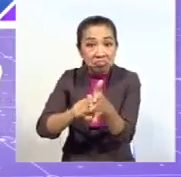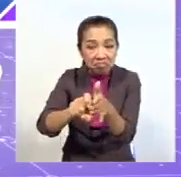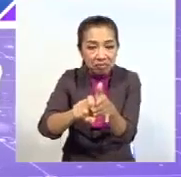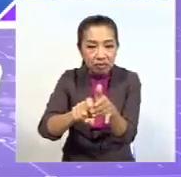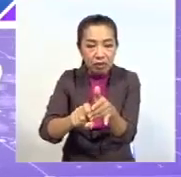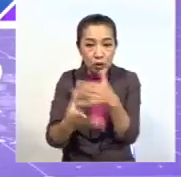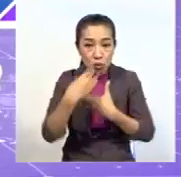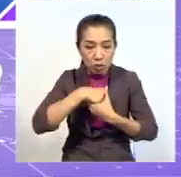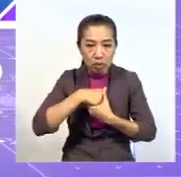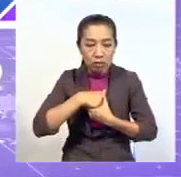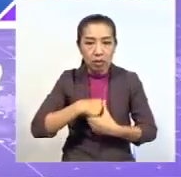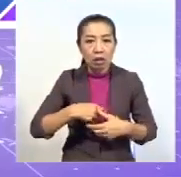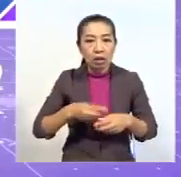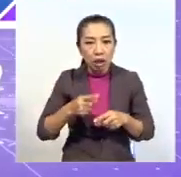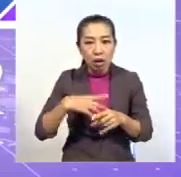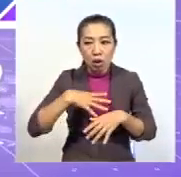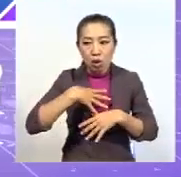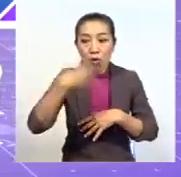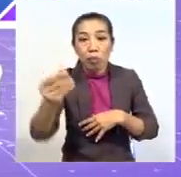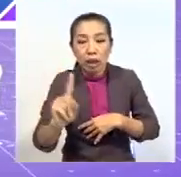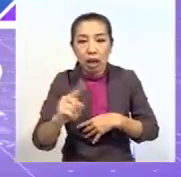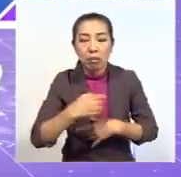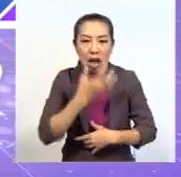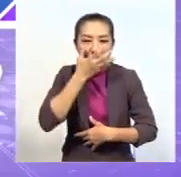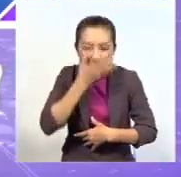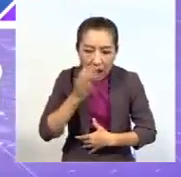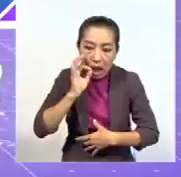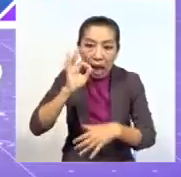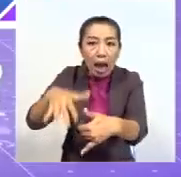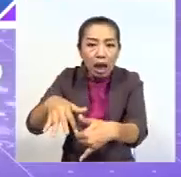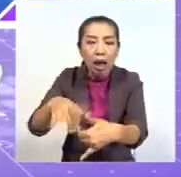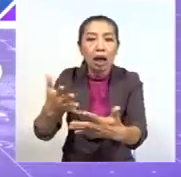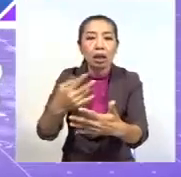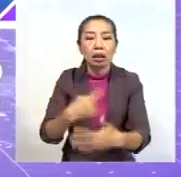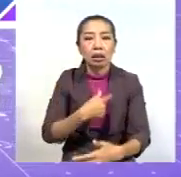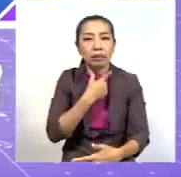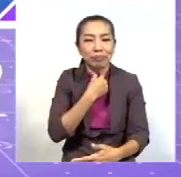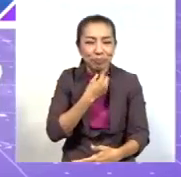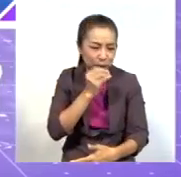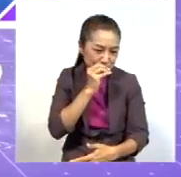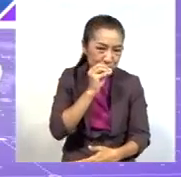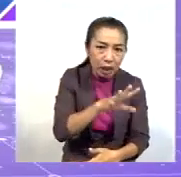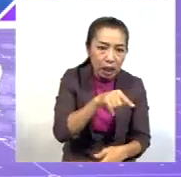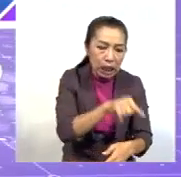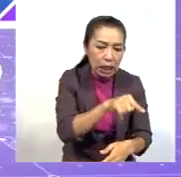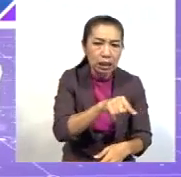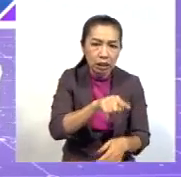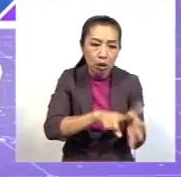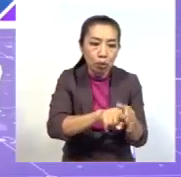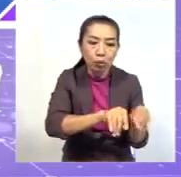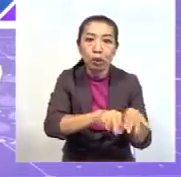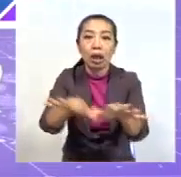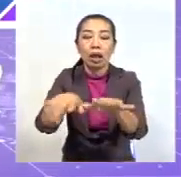ากับสารคัดหลั่งนะครับไม่ว่าจะเป็นไอหรือเสมหะมีเสมหะหรือมีเขาเรียกว่าตัวด็อปเปลนะครับ